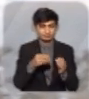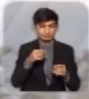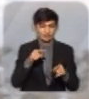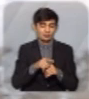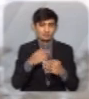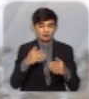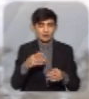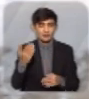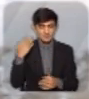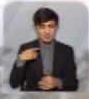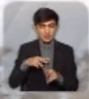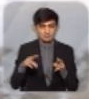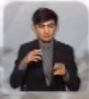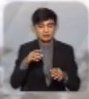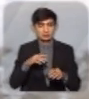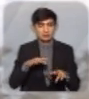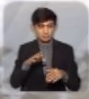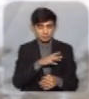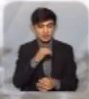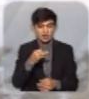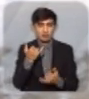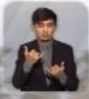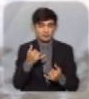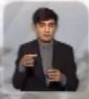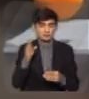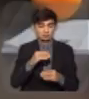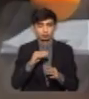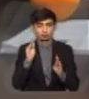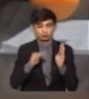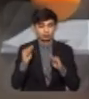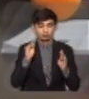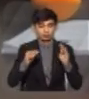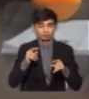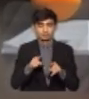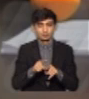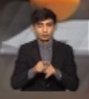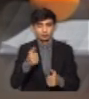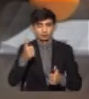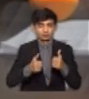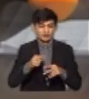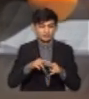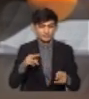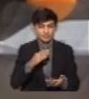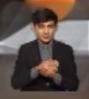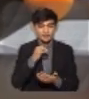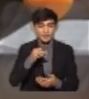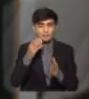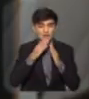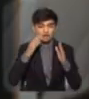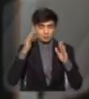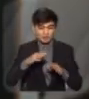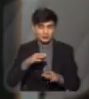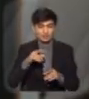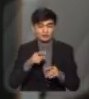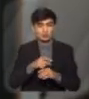так и делали, а сейчас мало кто придерживается простых истин. С работником кладбища согласны в мечети. Вот уже 2 года, как